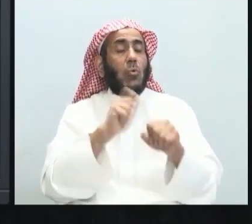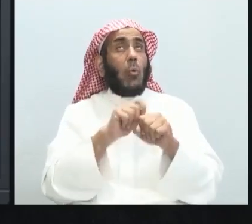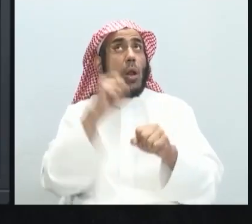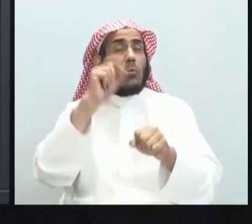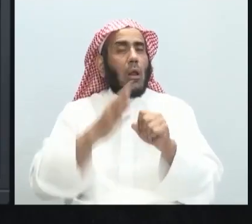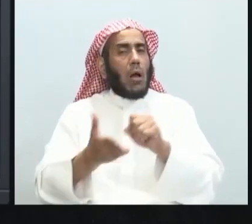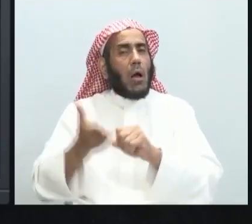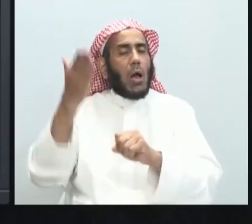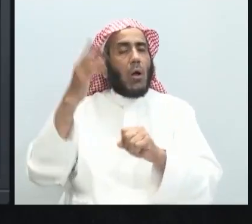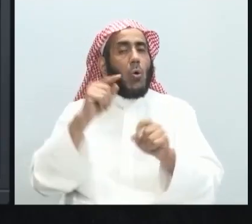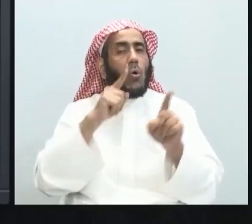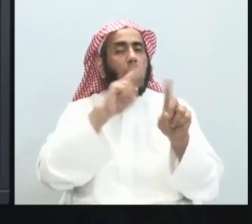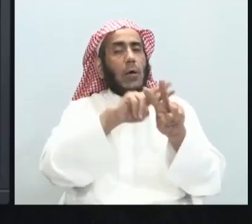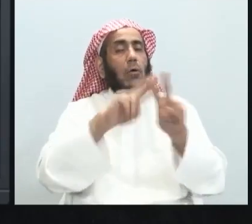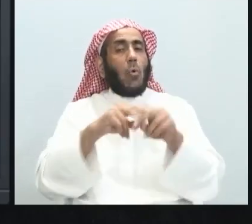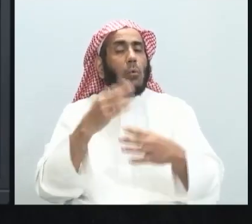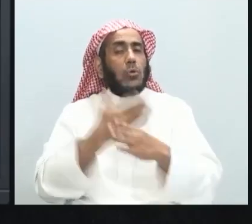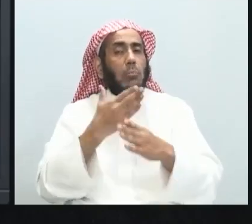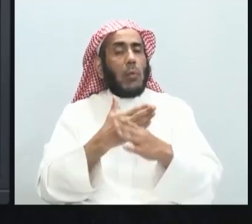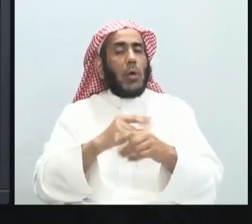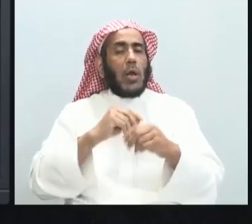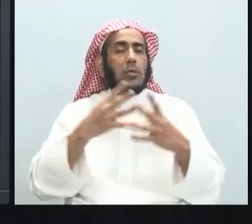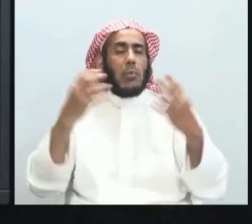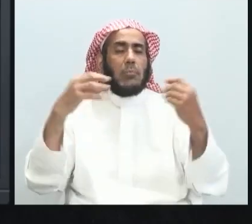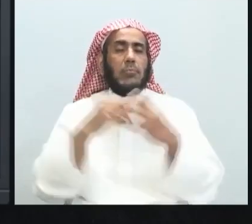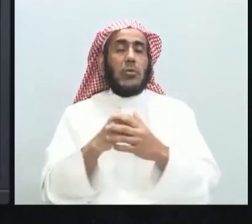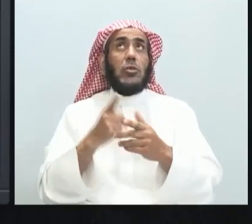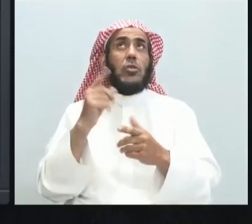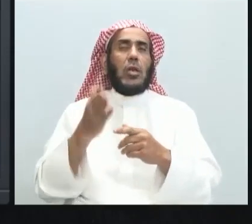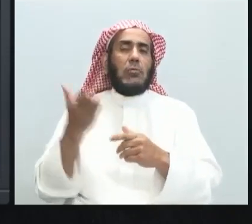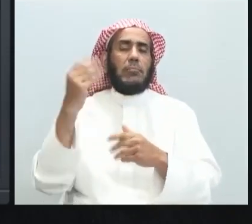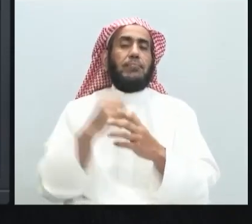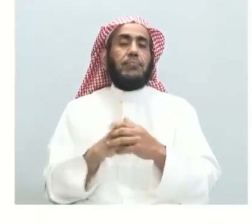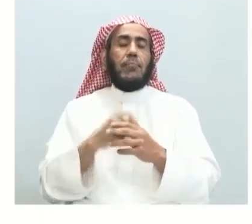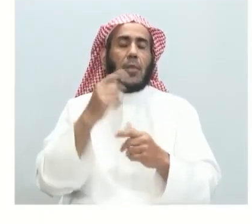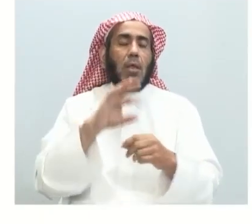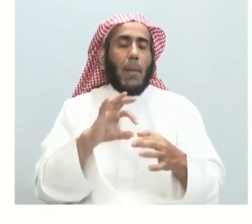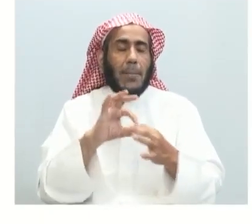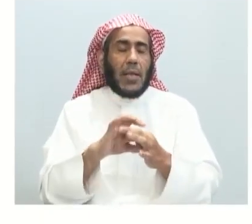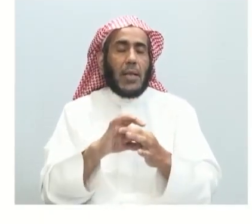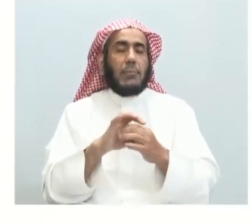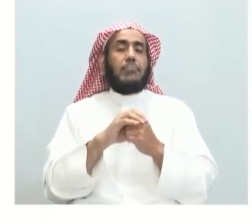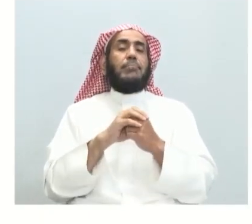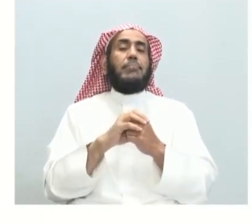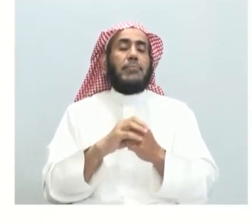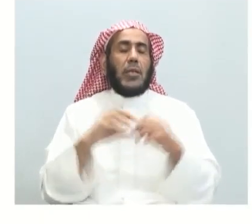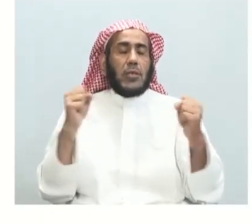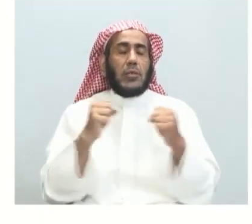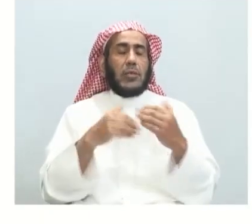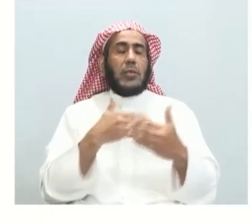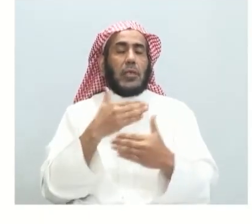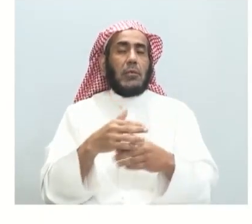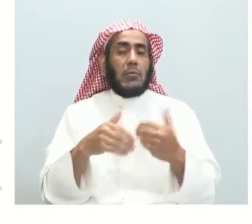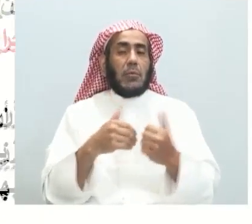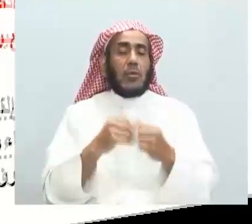الخالق سبحانه وتعالى وهو مسبب الاسباب جل جلاله اذا هذا ما يتعلق بهذا النشاط ناتي